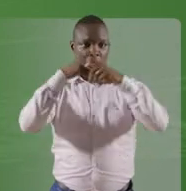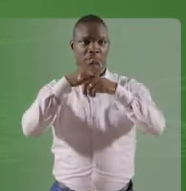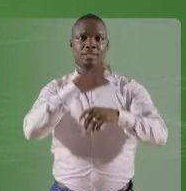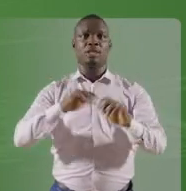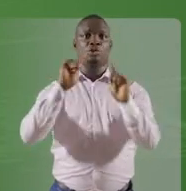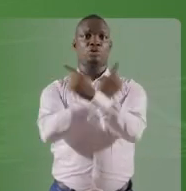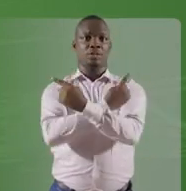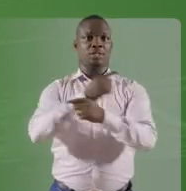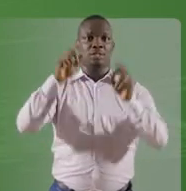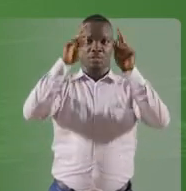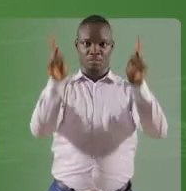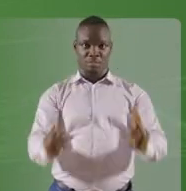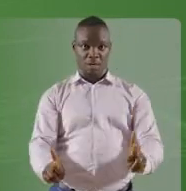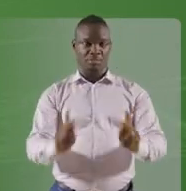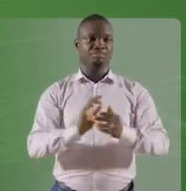plan.